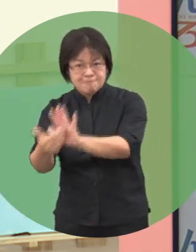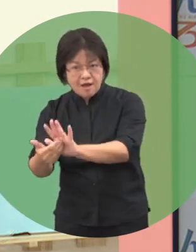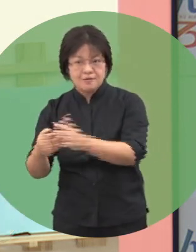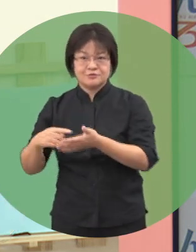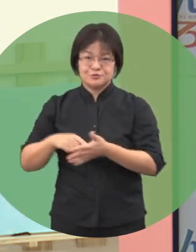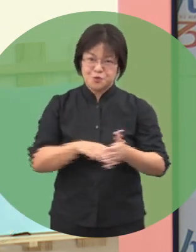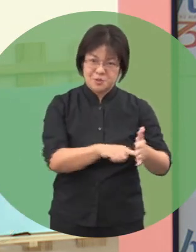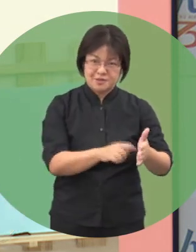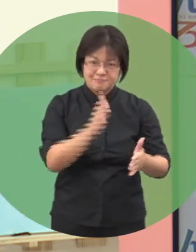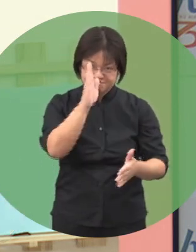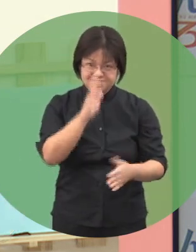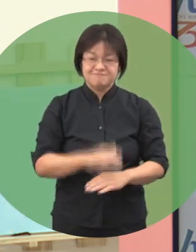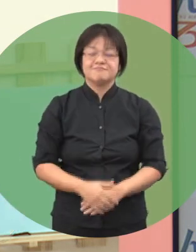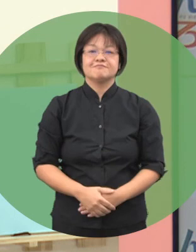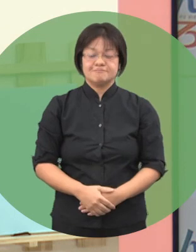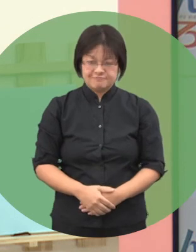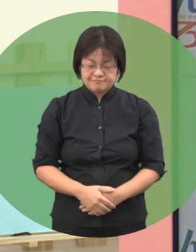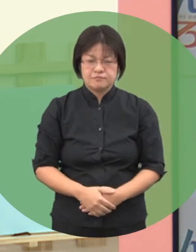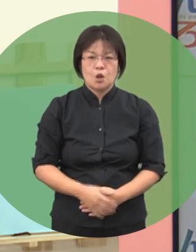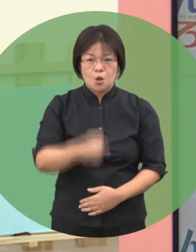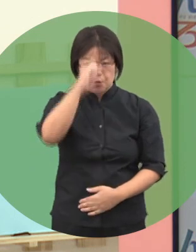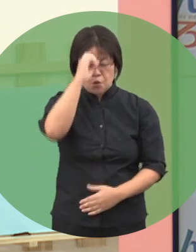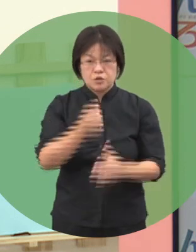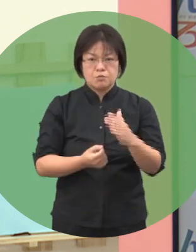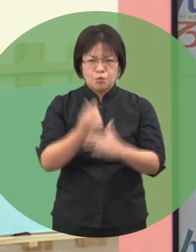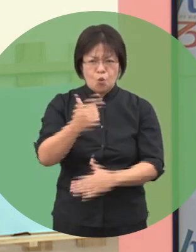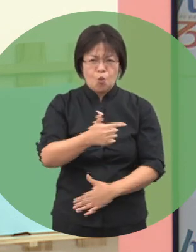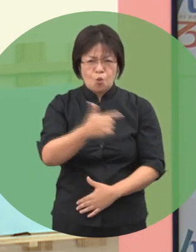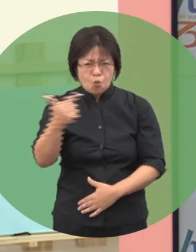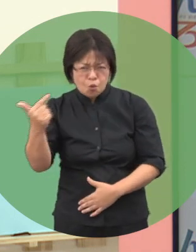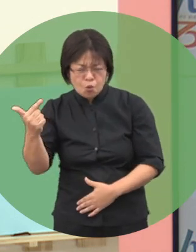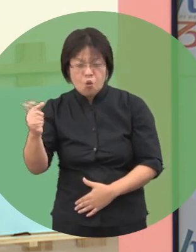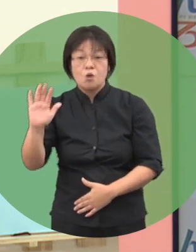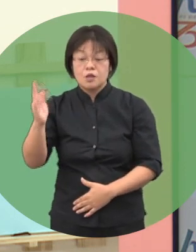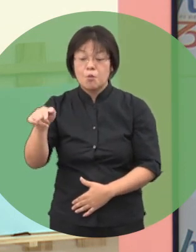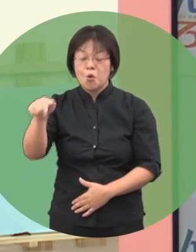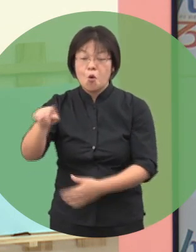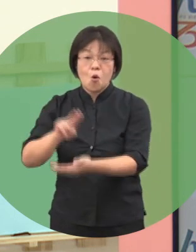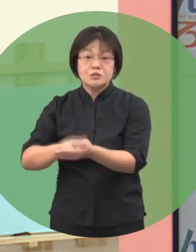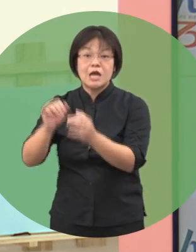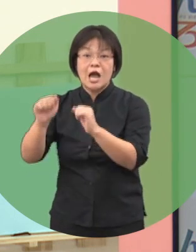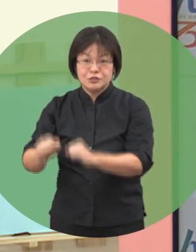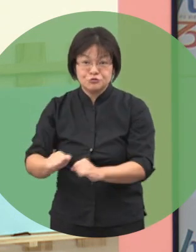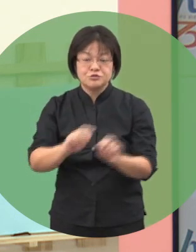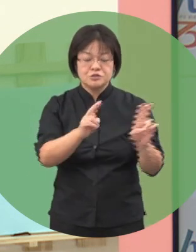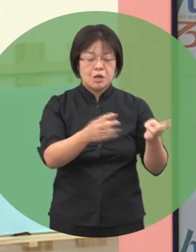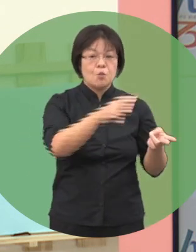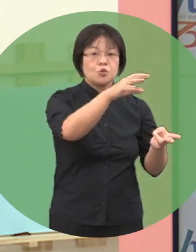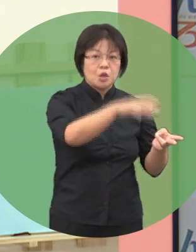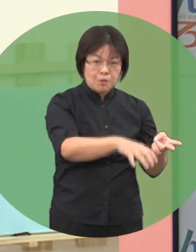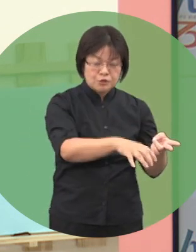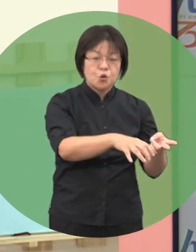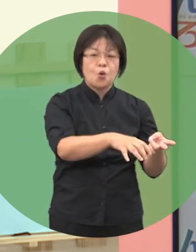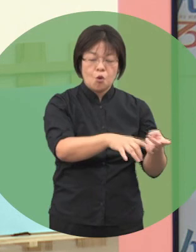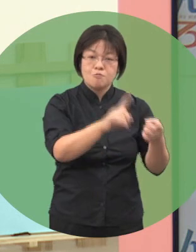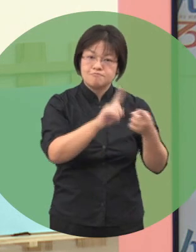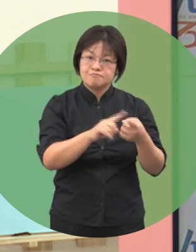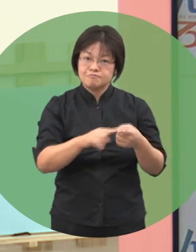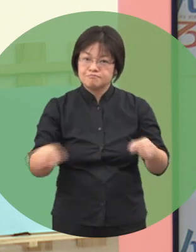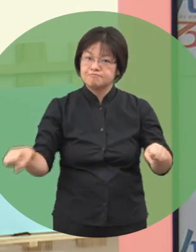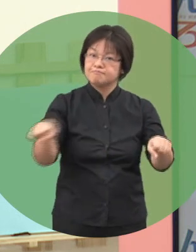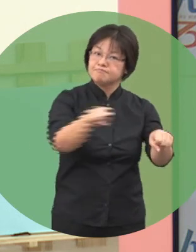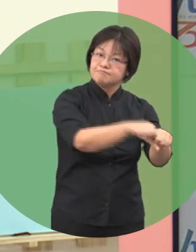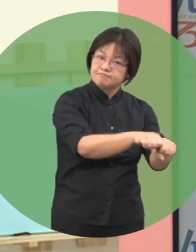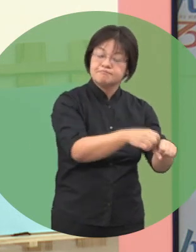状が悪化した場合でも、かかりつけ医がいれば専門的な治療ができる適切な病院を紹介してもらえるので